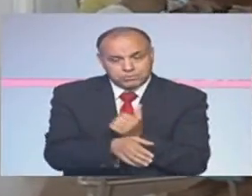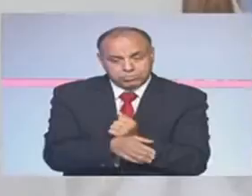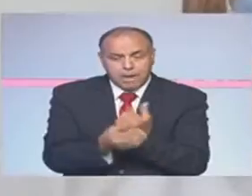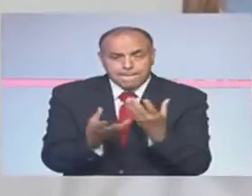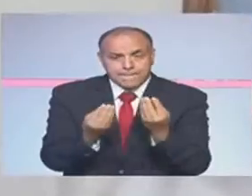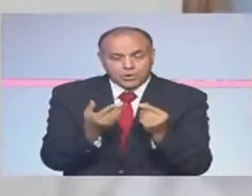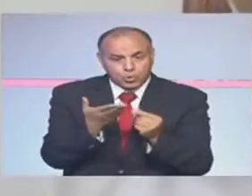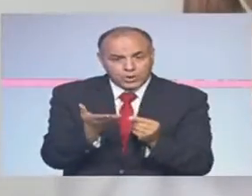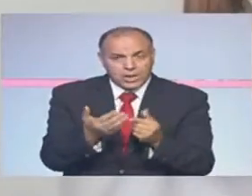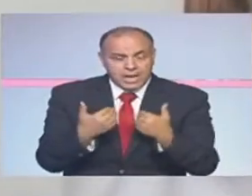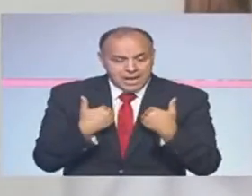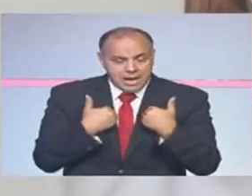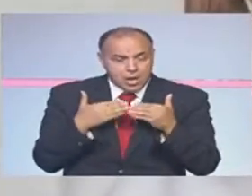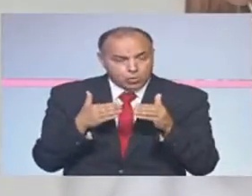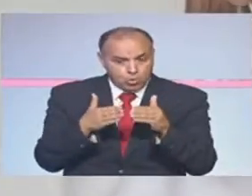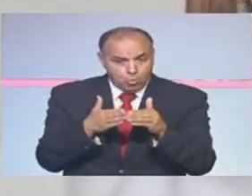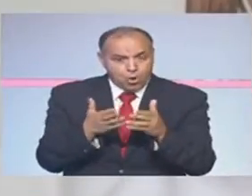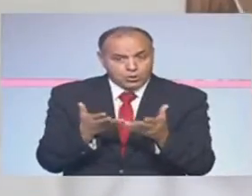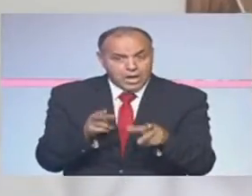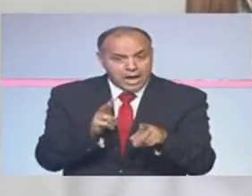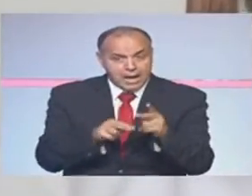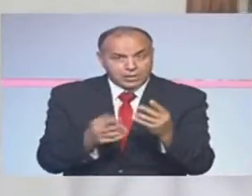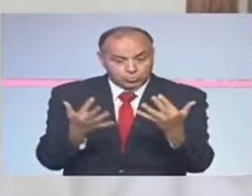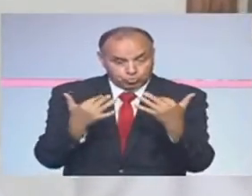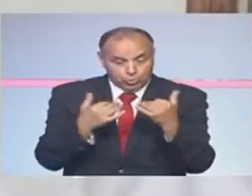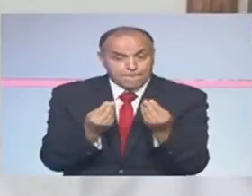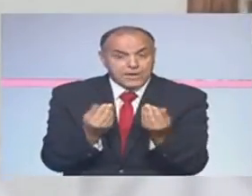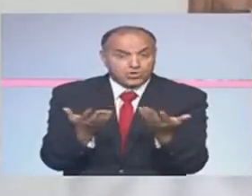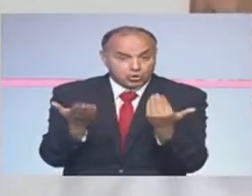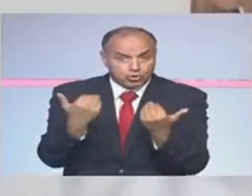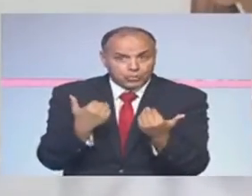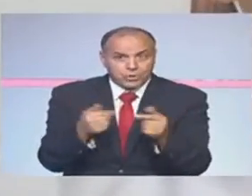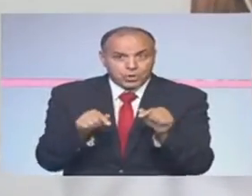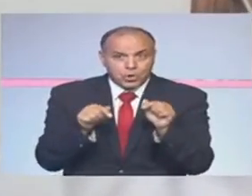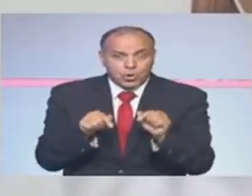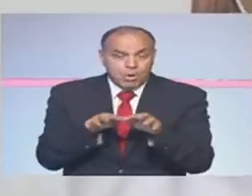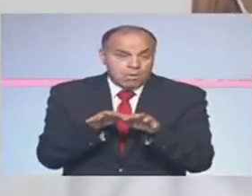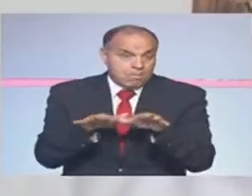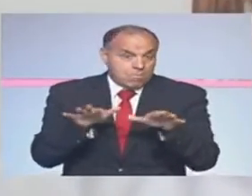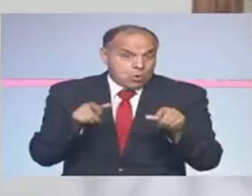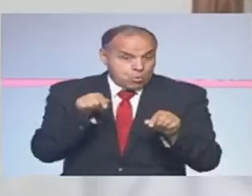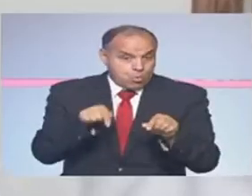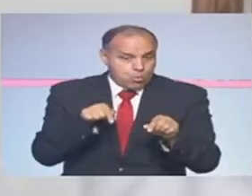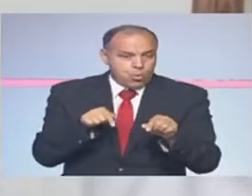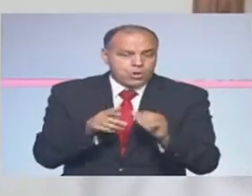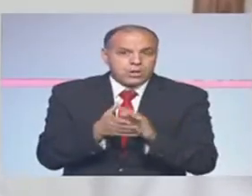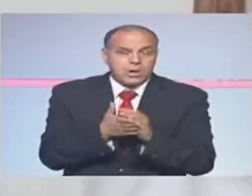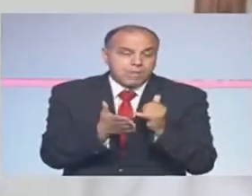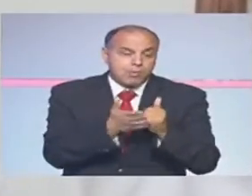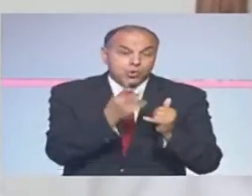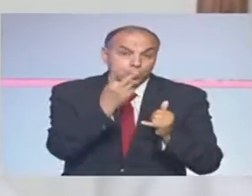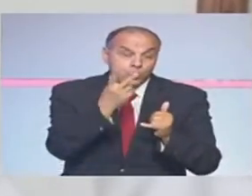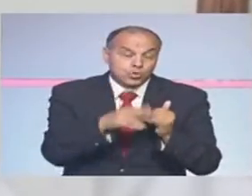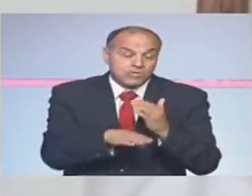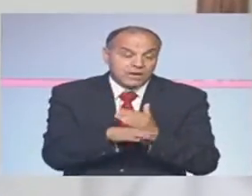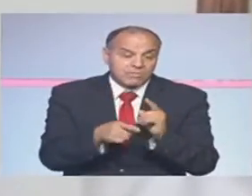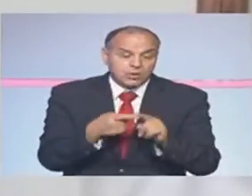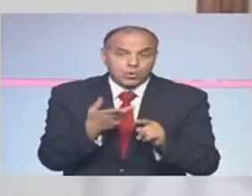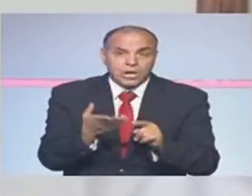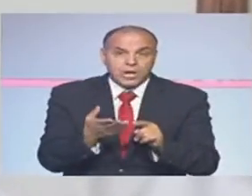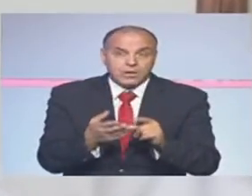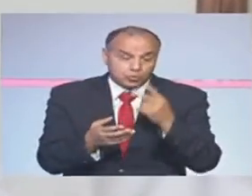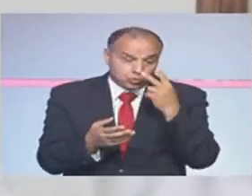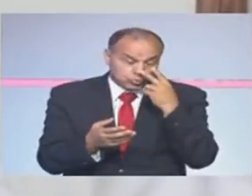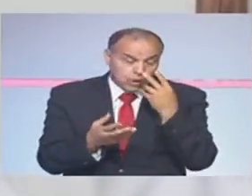كنا كبير وانتشار كبير اللي